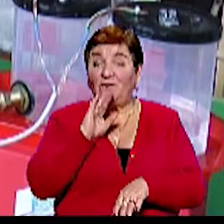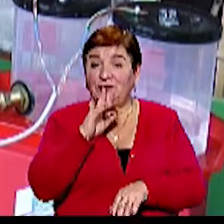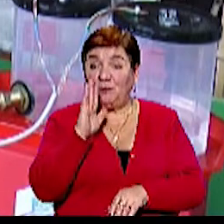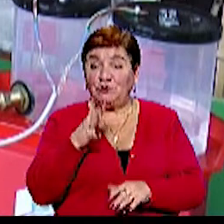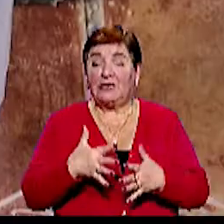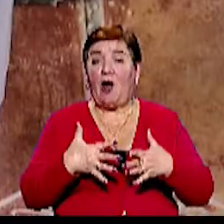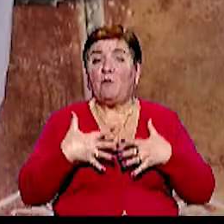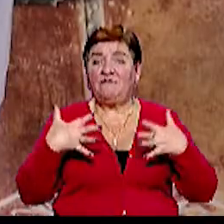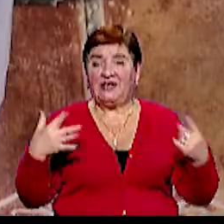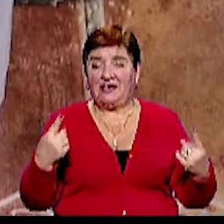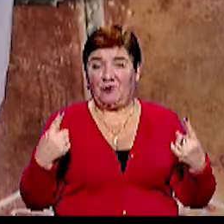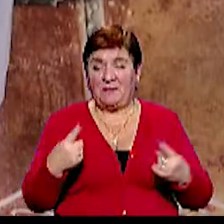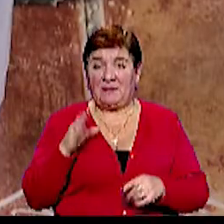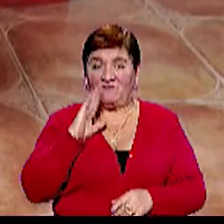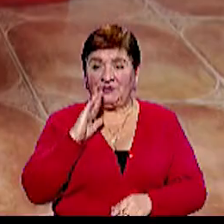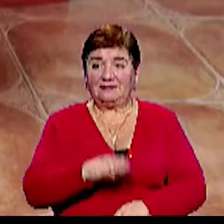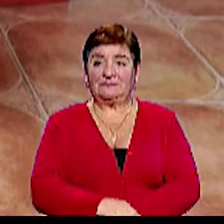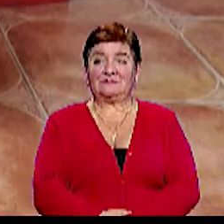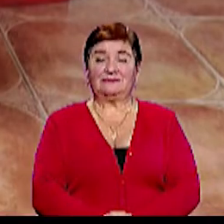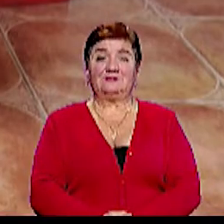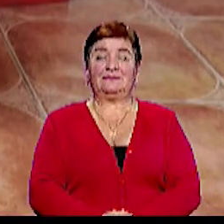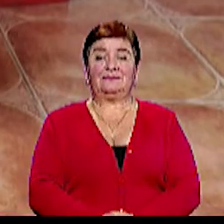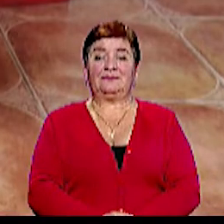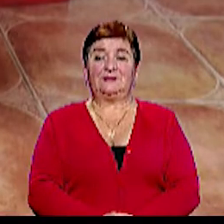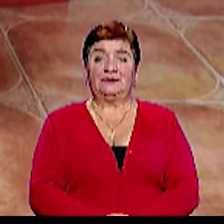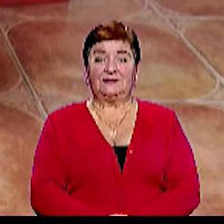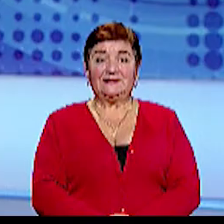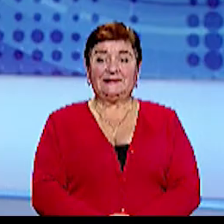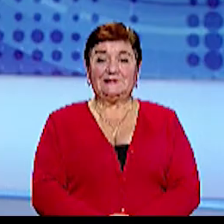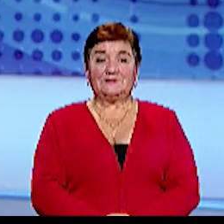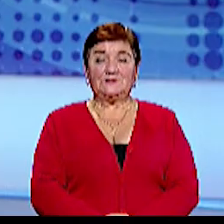великих об'ємах води. Діана Фуско, Андрій Гіссим. Новини на Суспільному.